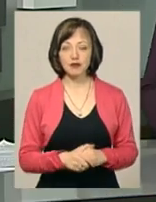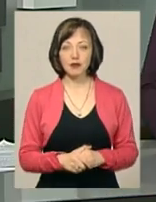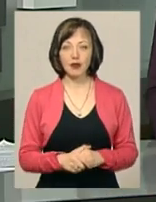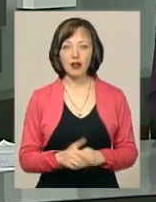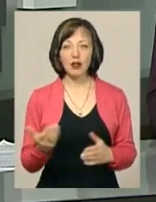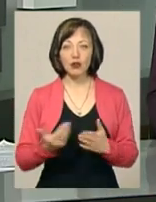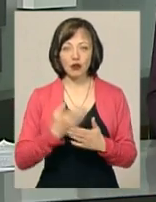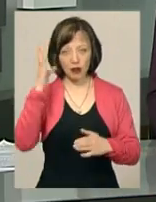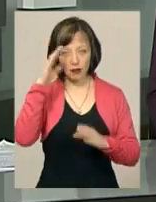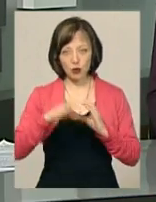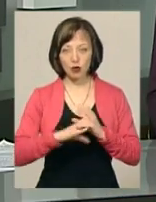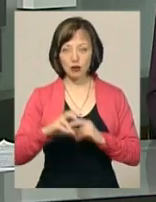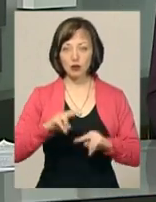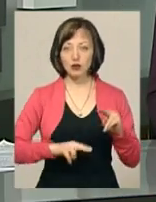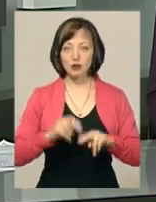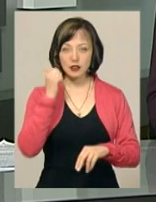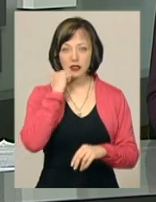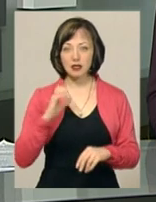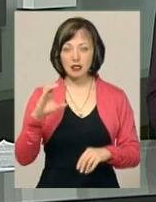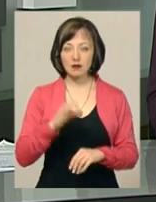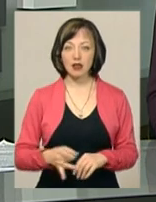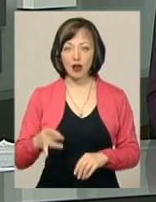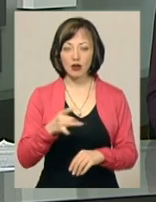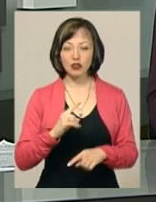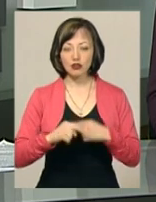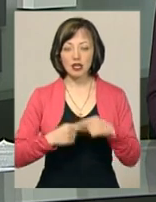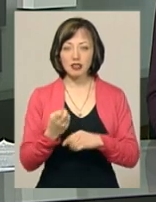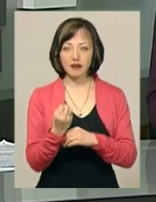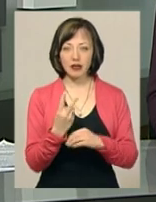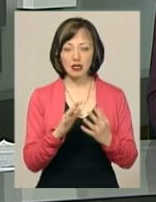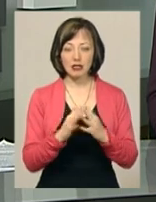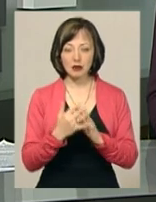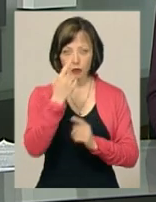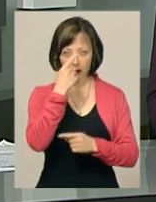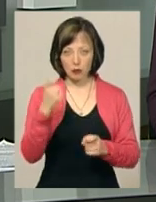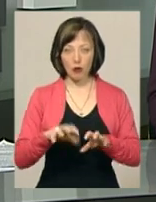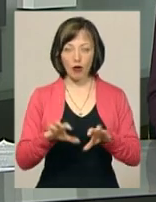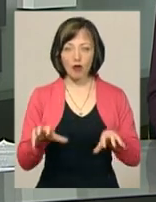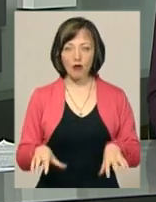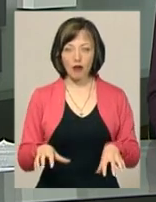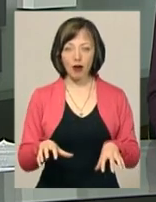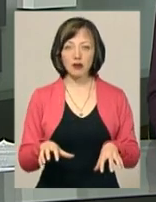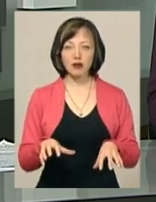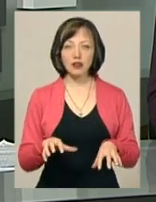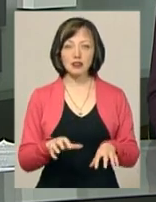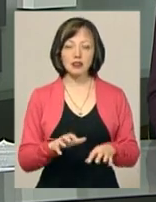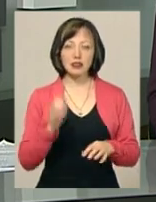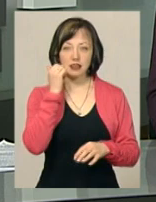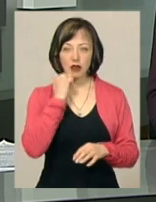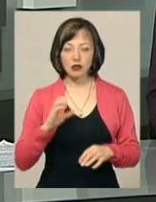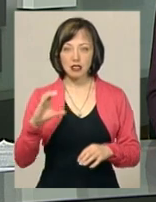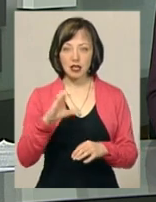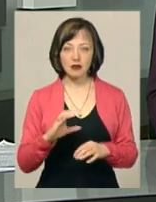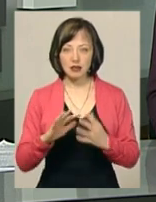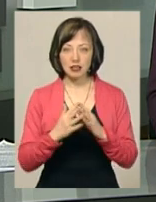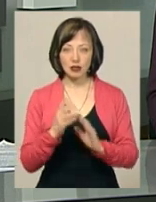Новий водогін будують у Старосинявському районі. Він пролягатиме через 12 сіл, повідомив голова Старосинявської селищної ради Віталій Здебський.